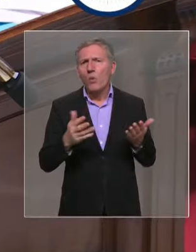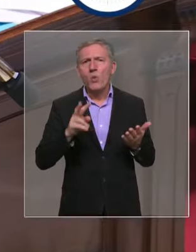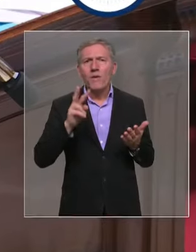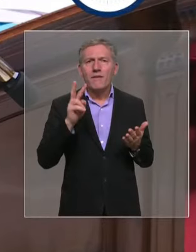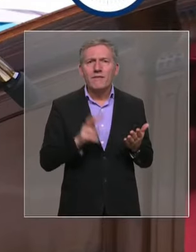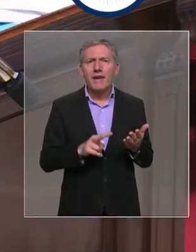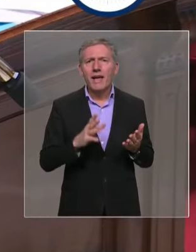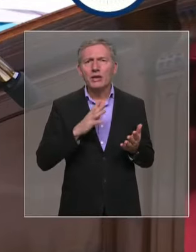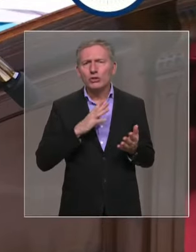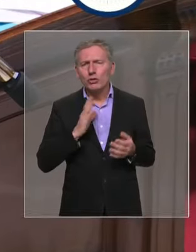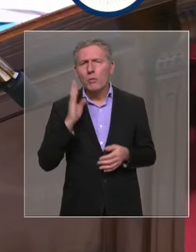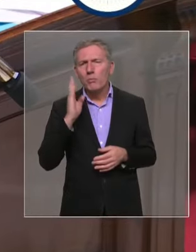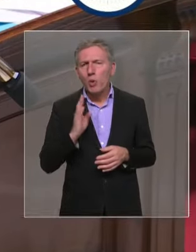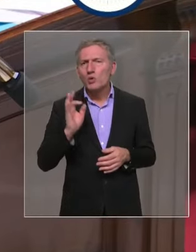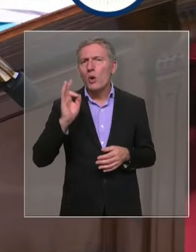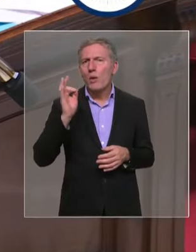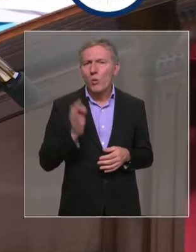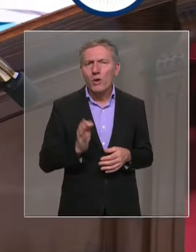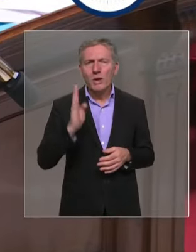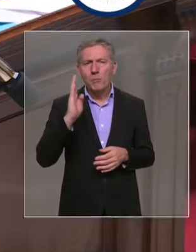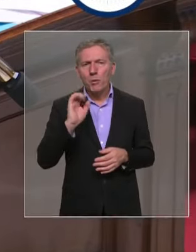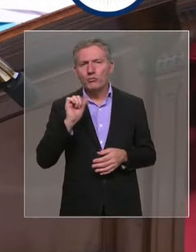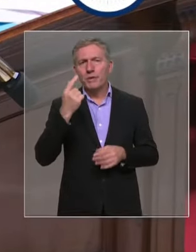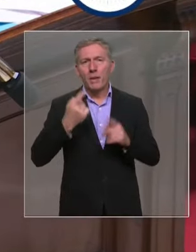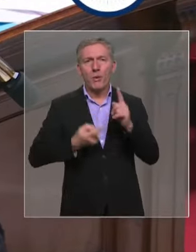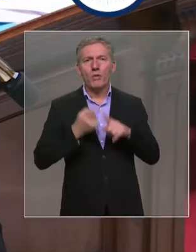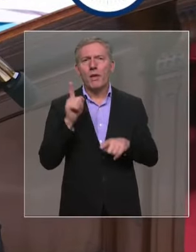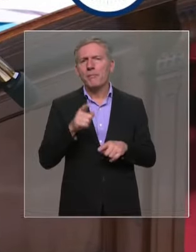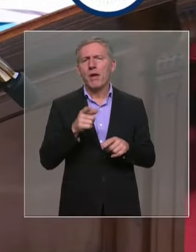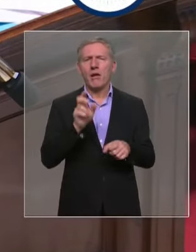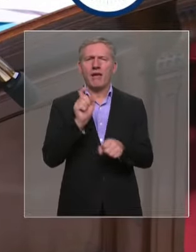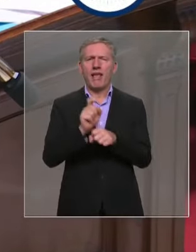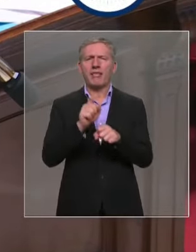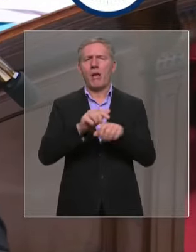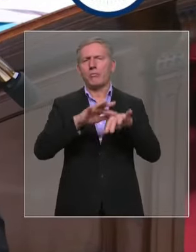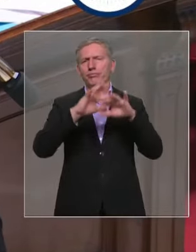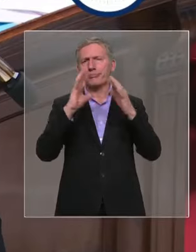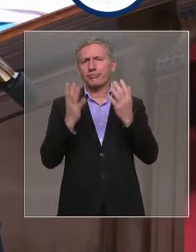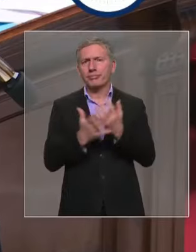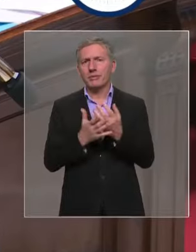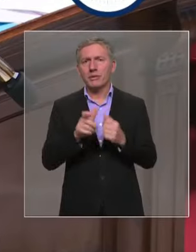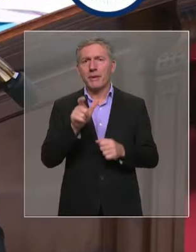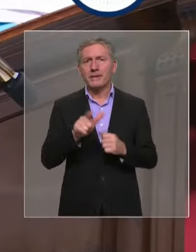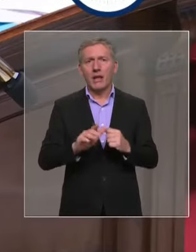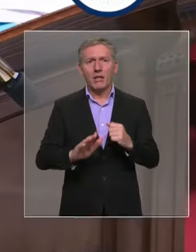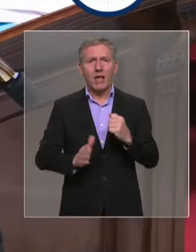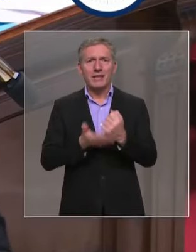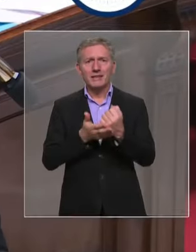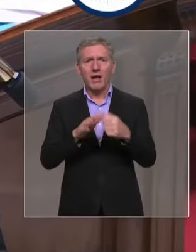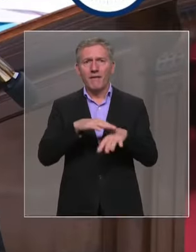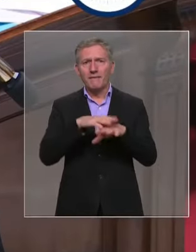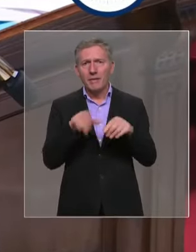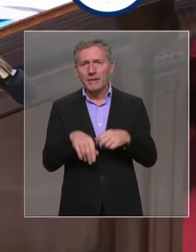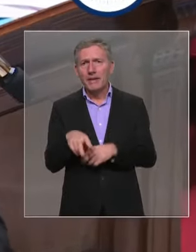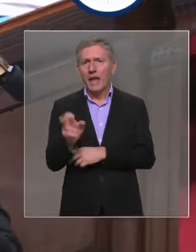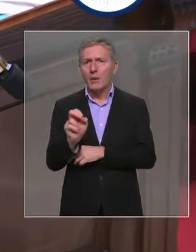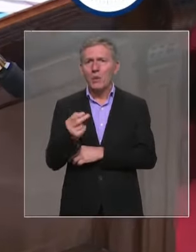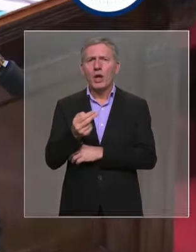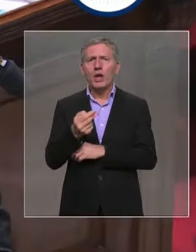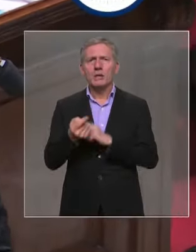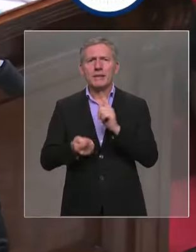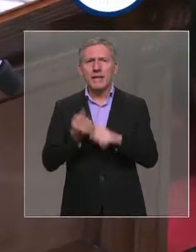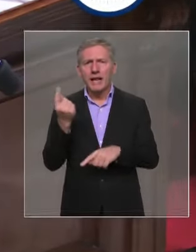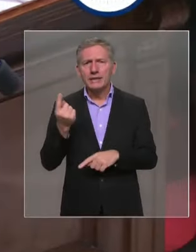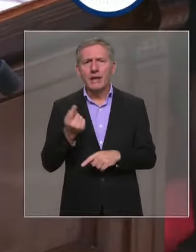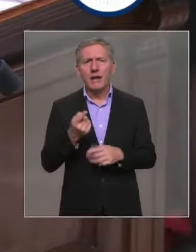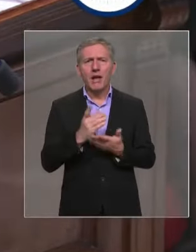Madame la députée, nous n'irons jamais qu'il y a des besoins essentiels, mais ne jetez pas l'opprobre sur les assistants familiaux, sur les éducateurs spécialisés, sur